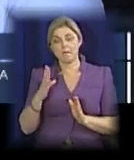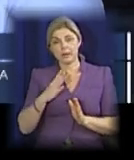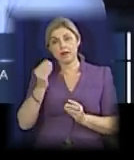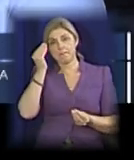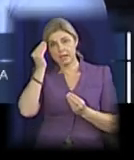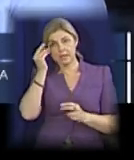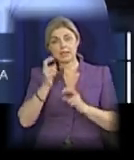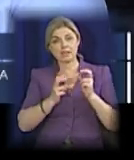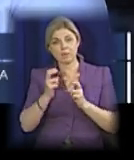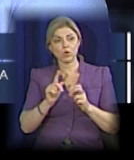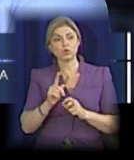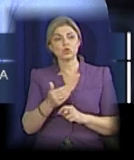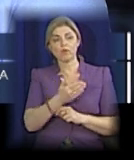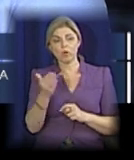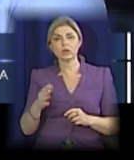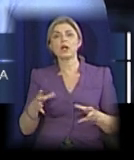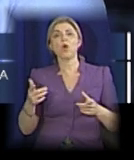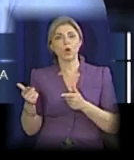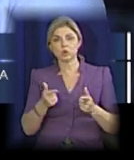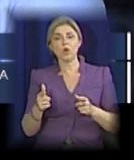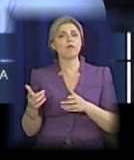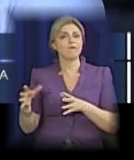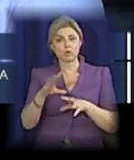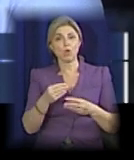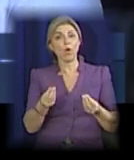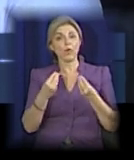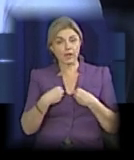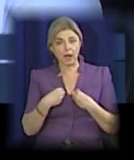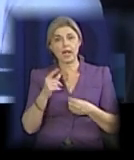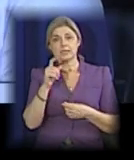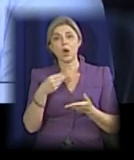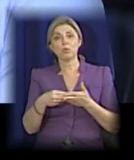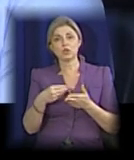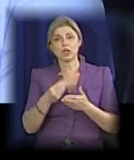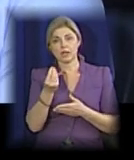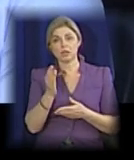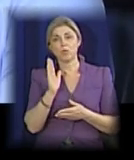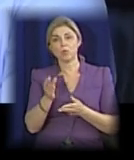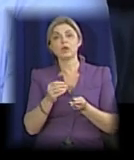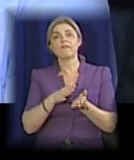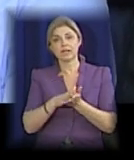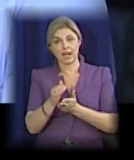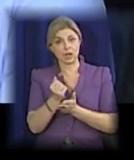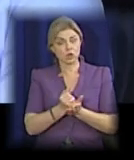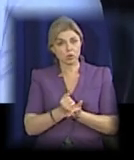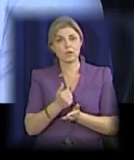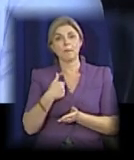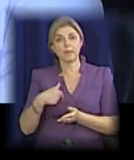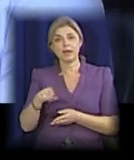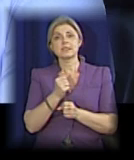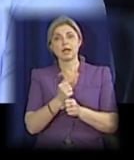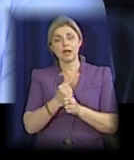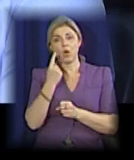позиція заводу, що вони комплексно готові все нам віддати. Ми вже за бюджетні гроші будемо витрачати певний ресурс. Ми зробимо